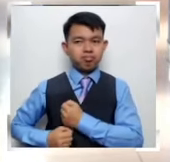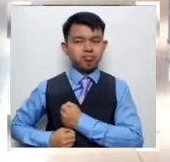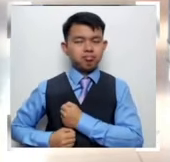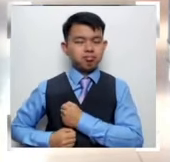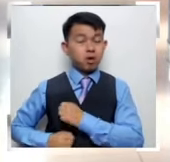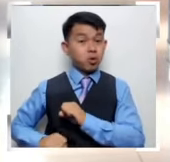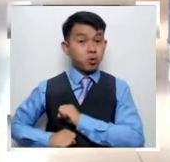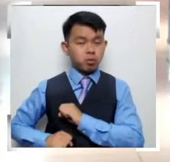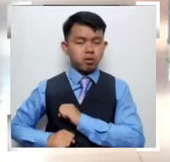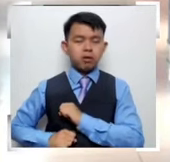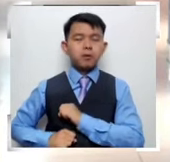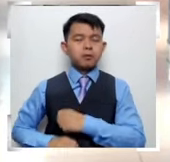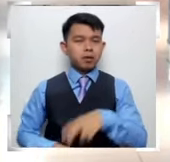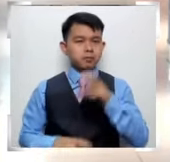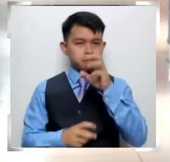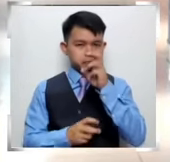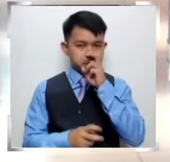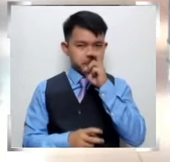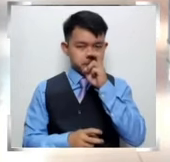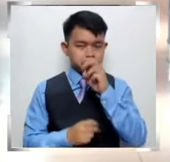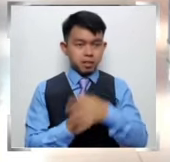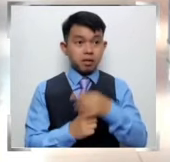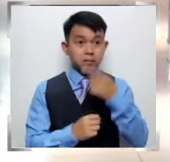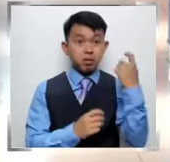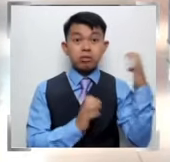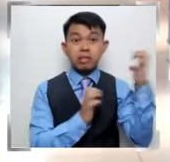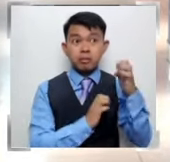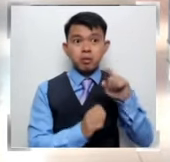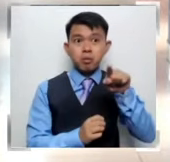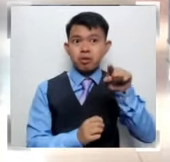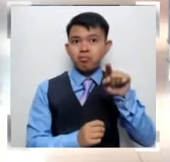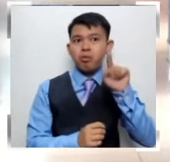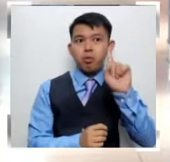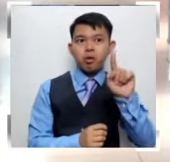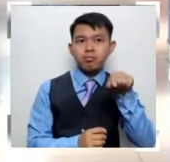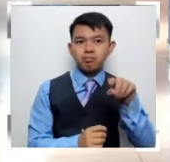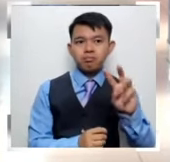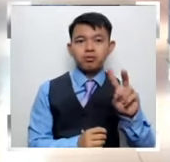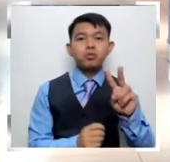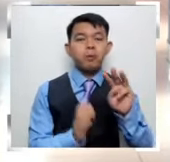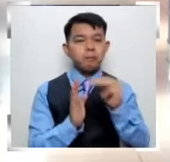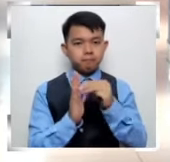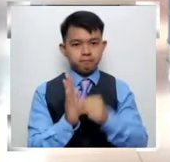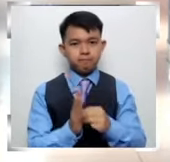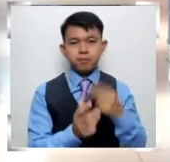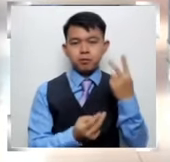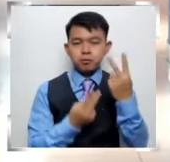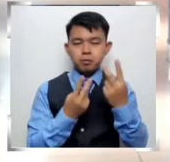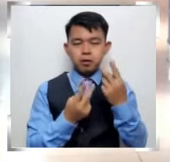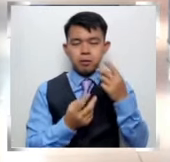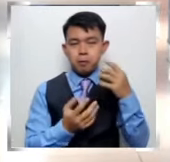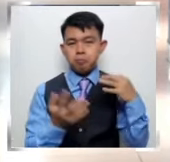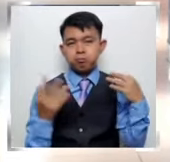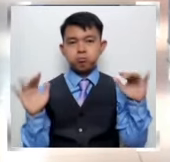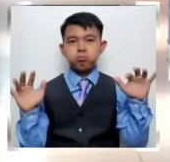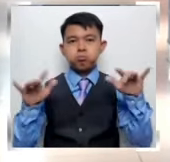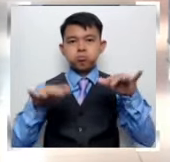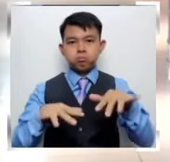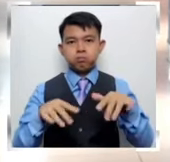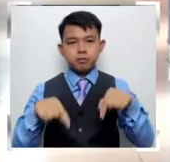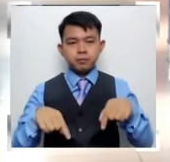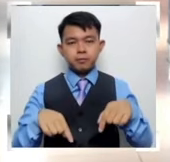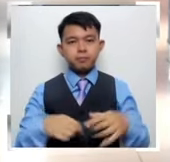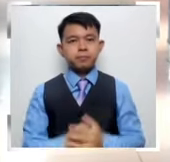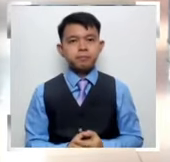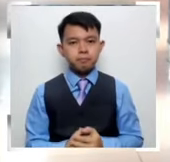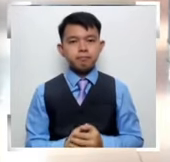lalo't inaasahan na 1.2 million na mga pasahero ang daragsa dito sa Semana Santa. Live mula rito sa Parañaque City para